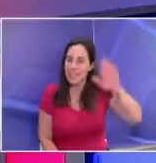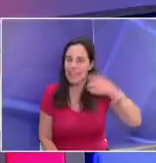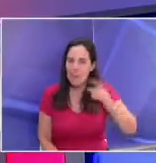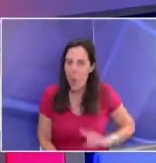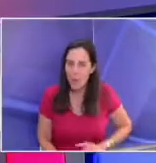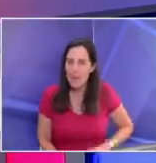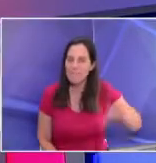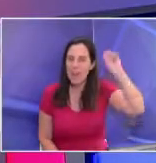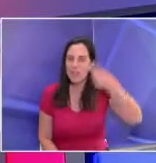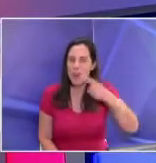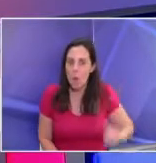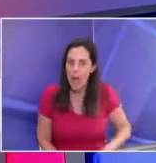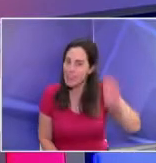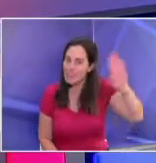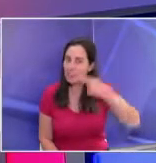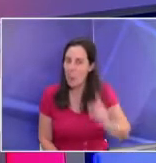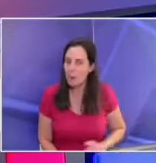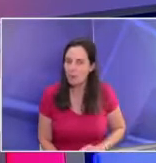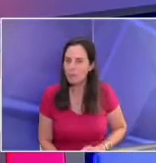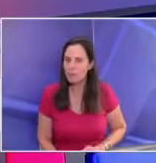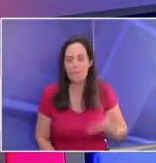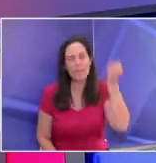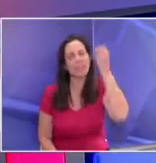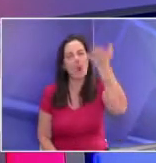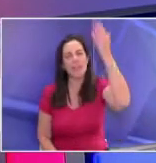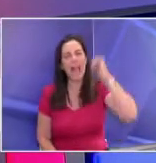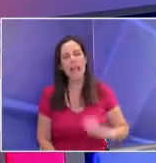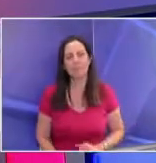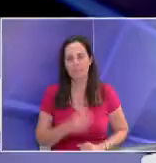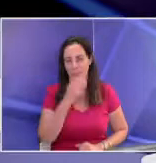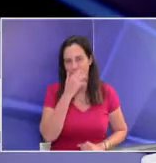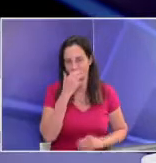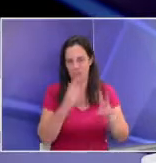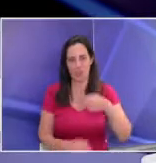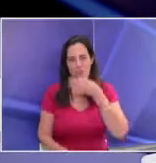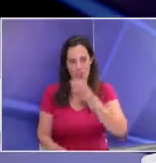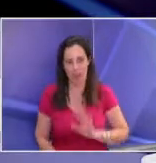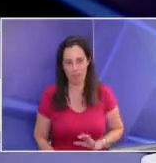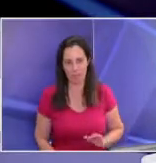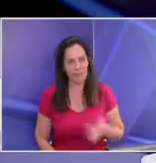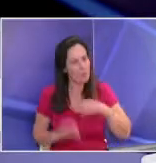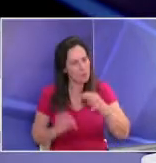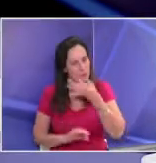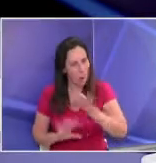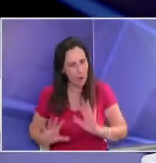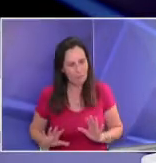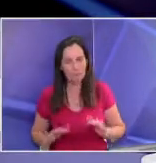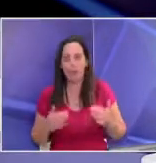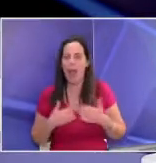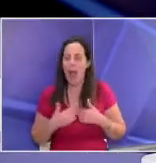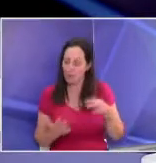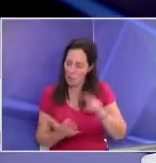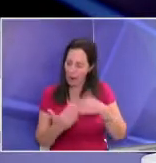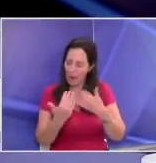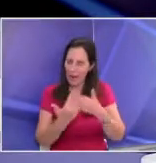אומרים. פשיסטים לא אומרים. נאצים לא אומרים. מה זה את השאלות האלה? רגע, יש לי שאלה. יש לי שאלה. אבל אני באמת שואל, תראו, כי אני קורא